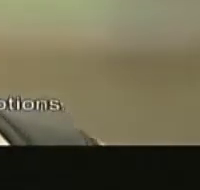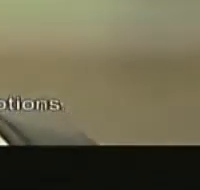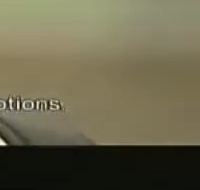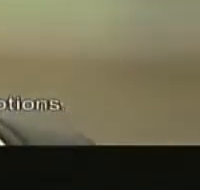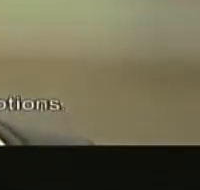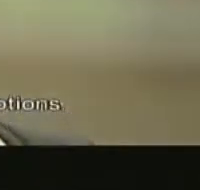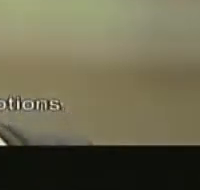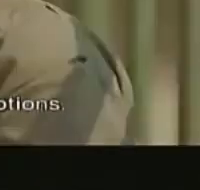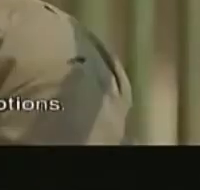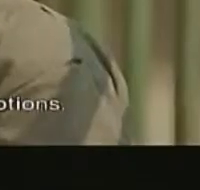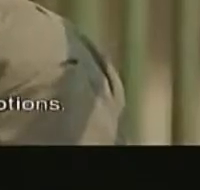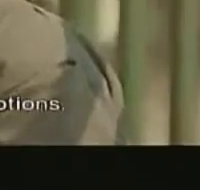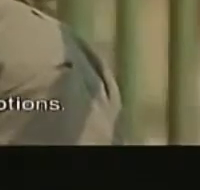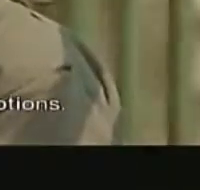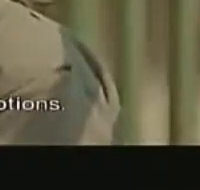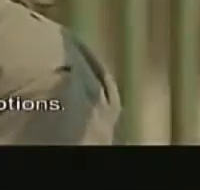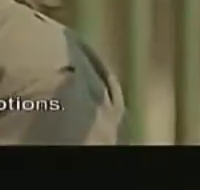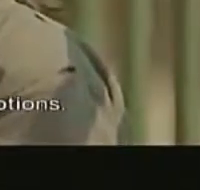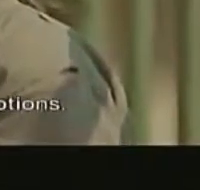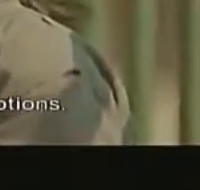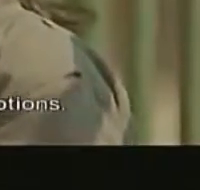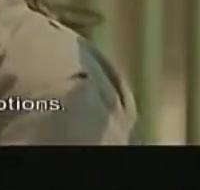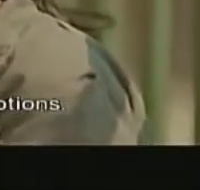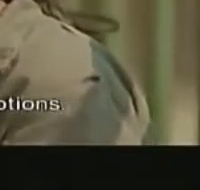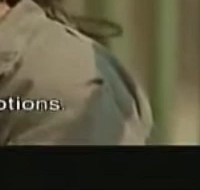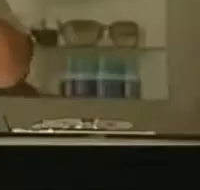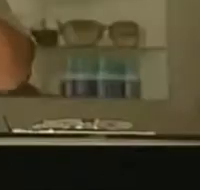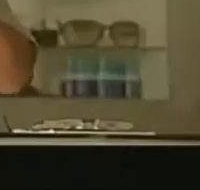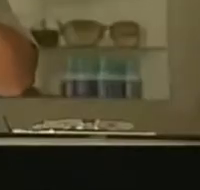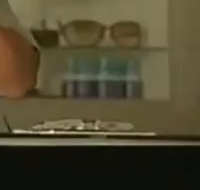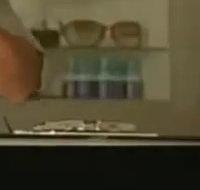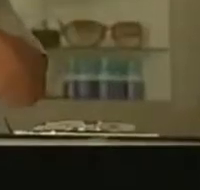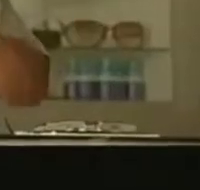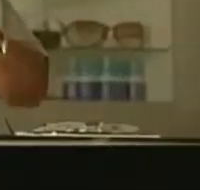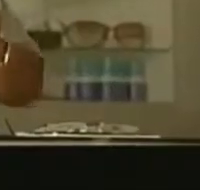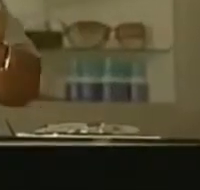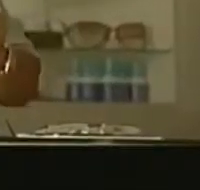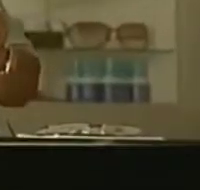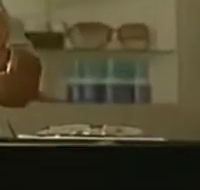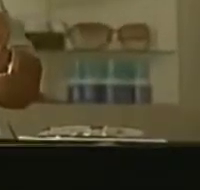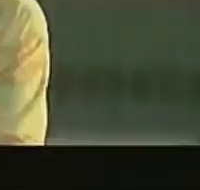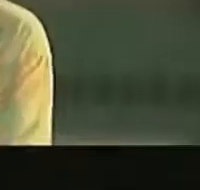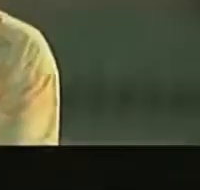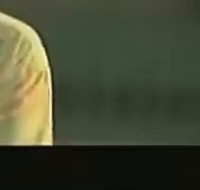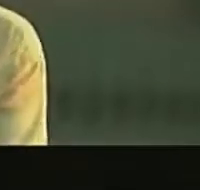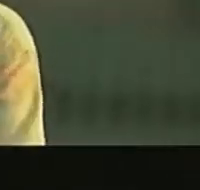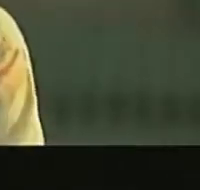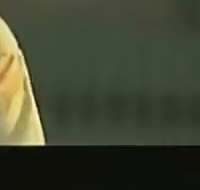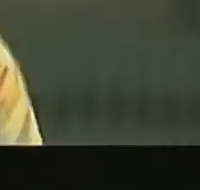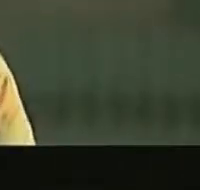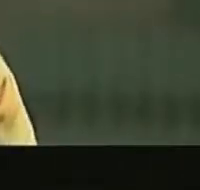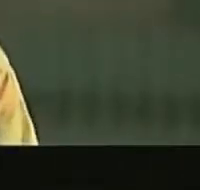สิ่งที่เขาได้คือได้แค่ความรู้สึก